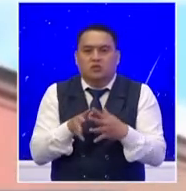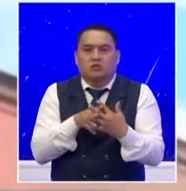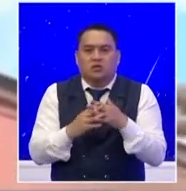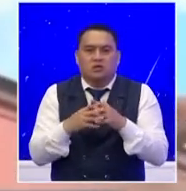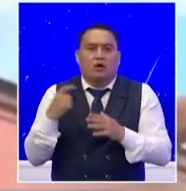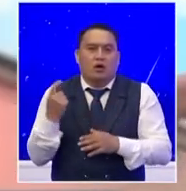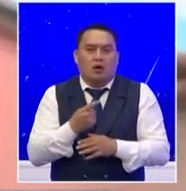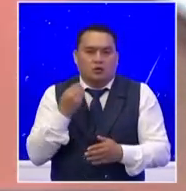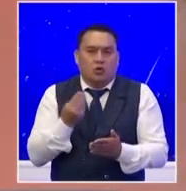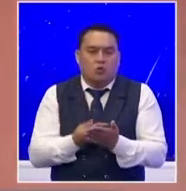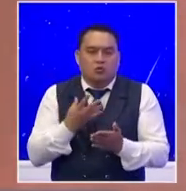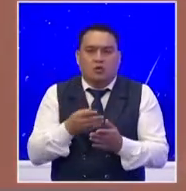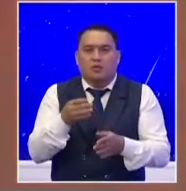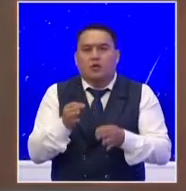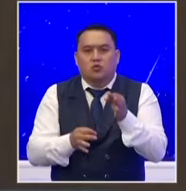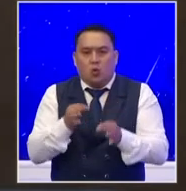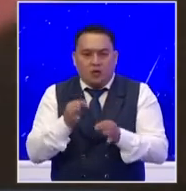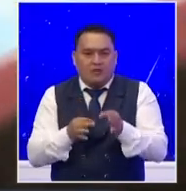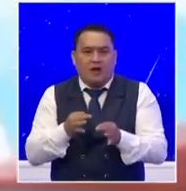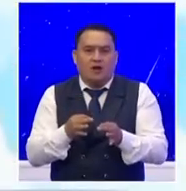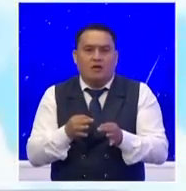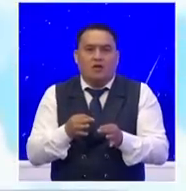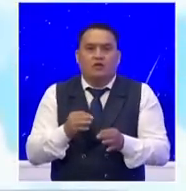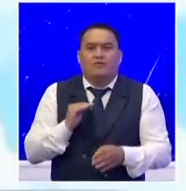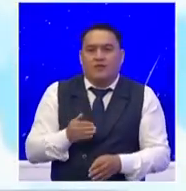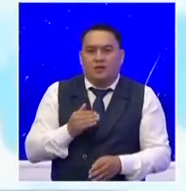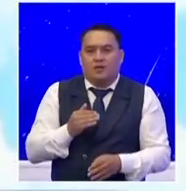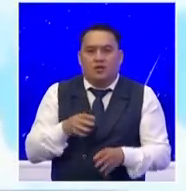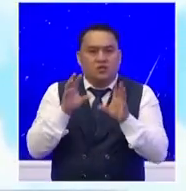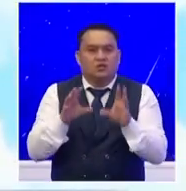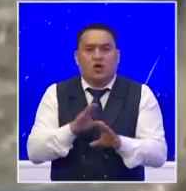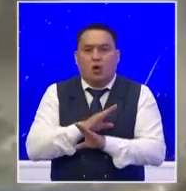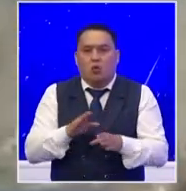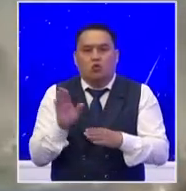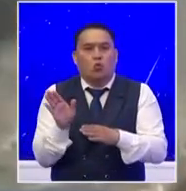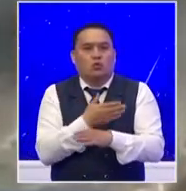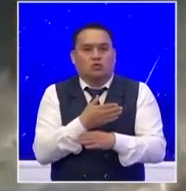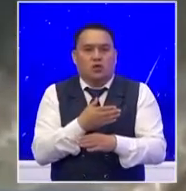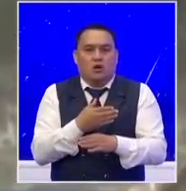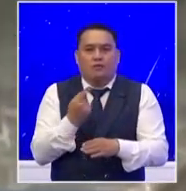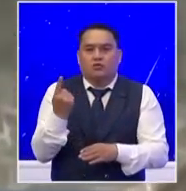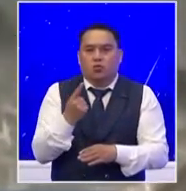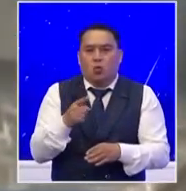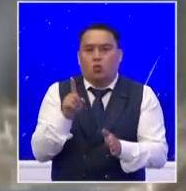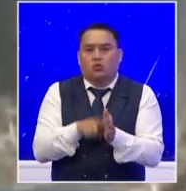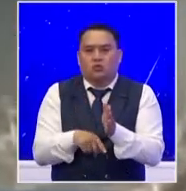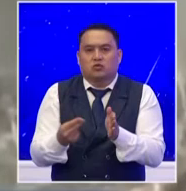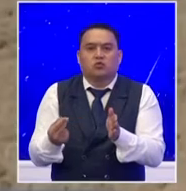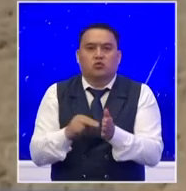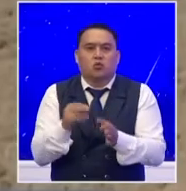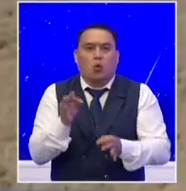недорогой соляркой в период посевной. В самой фирме считают, что ее незаконно исключили из списка поставщиков удешевленного